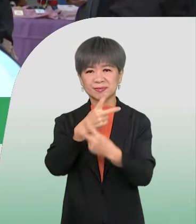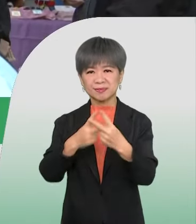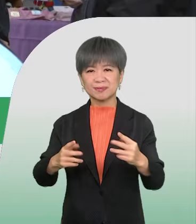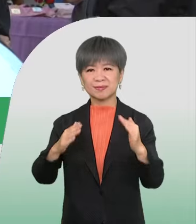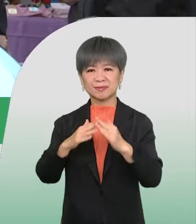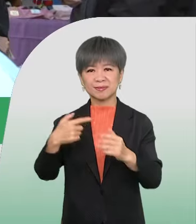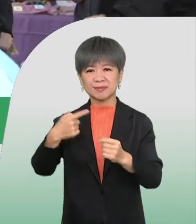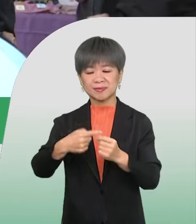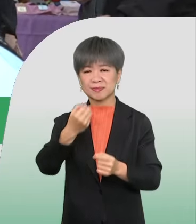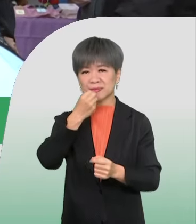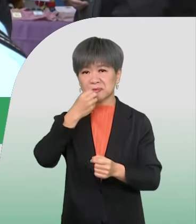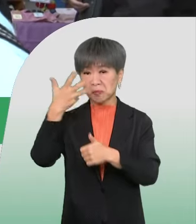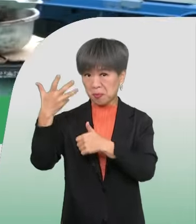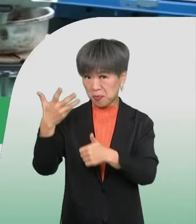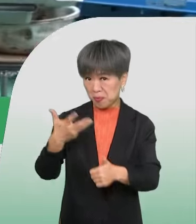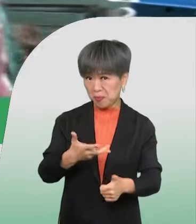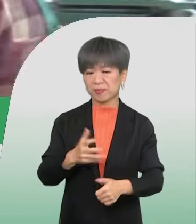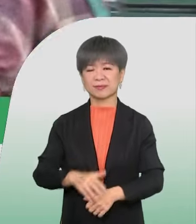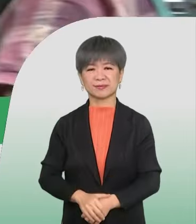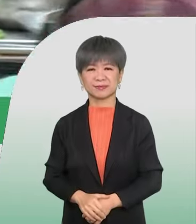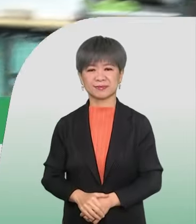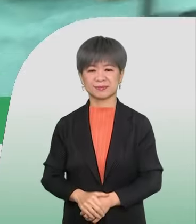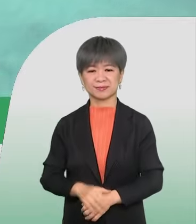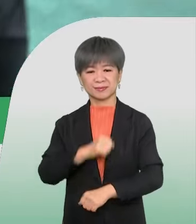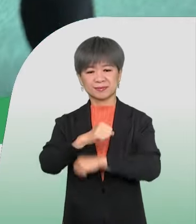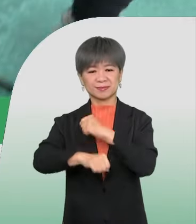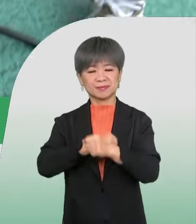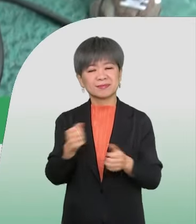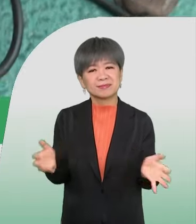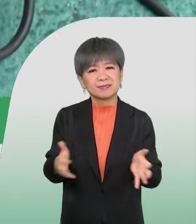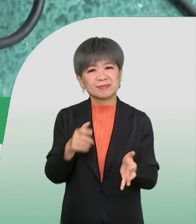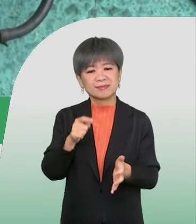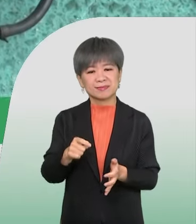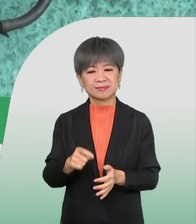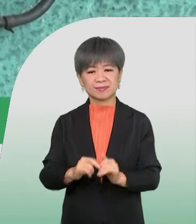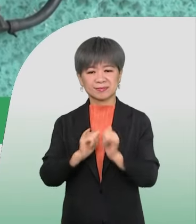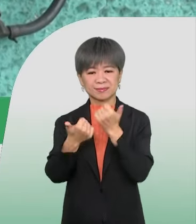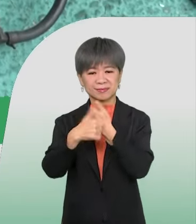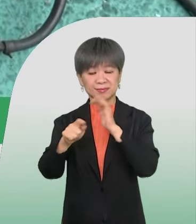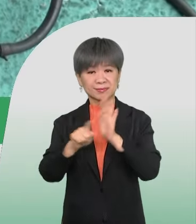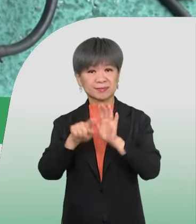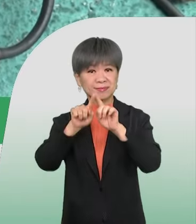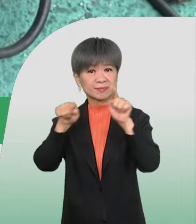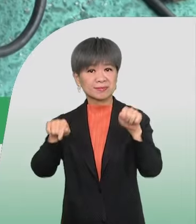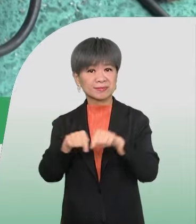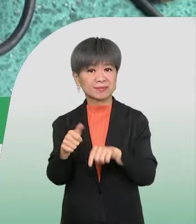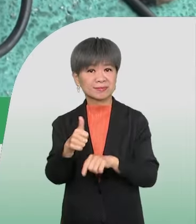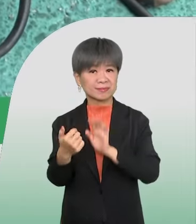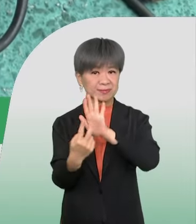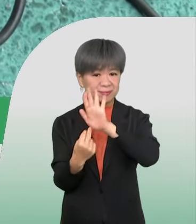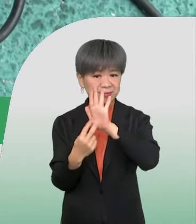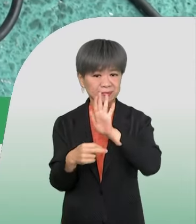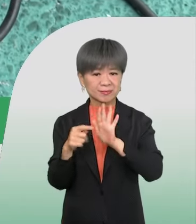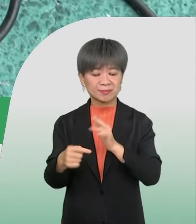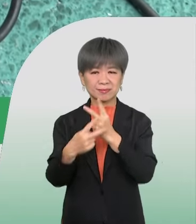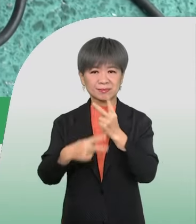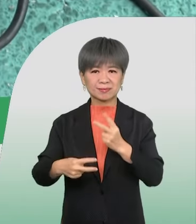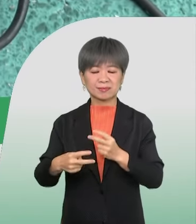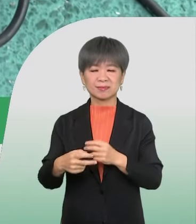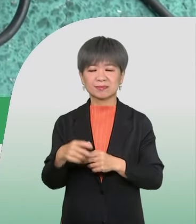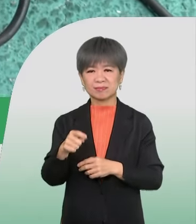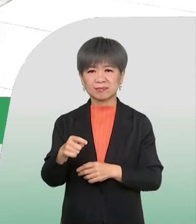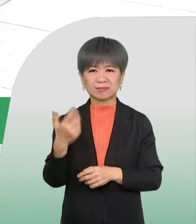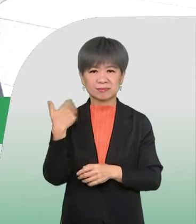美食的传承。 法通发起人也是地方民意代表的庄家勇表示，佮感觉后庄天气发展当